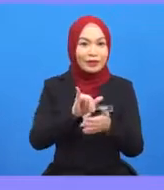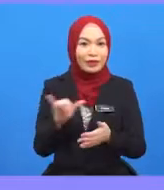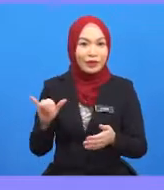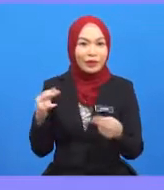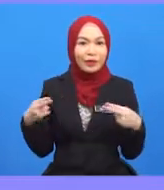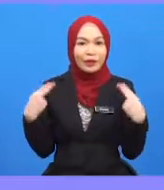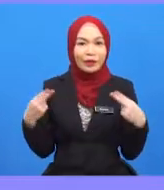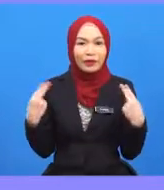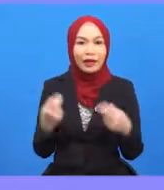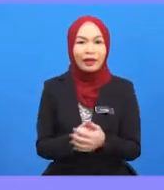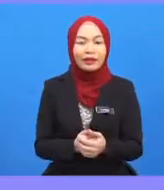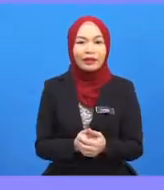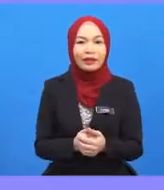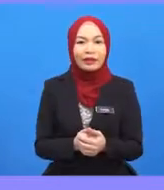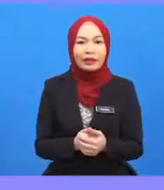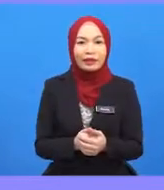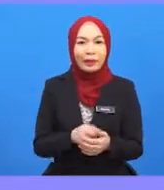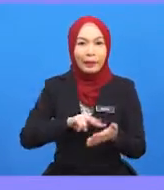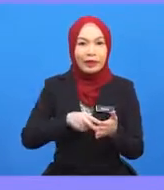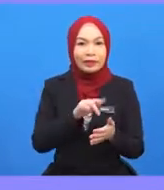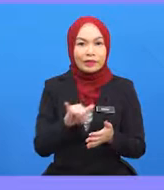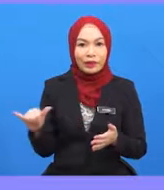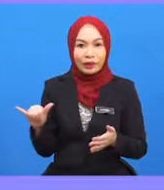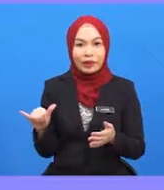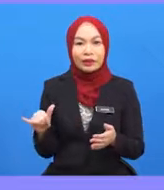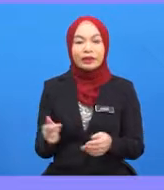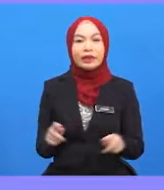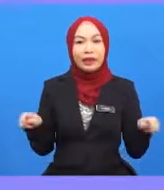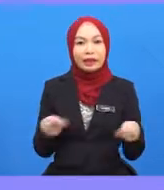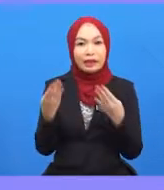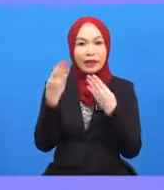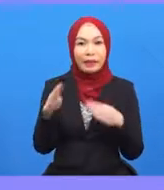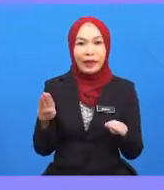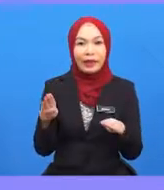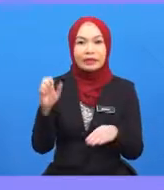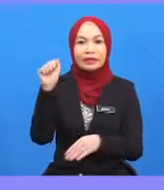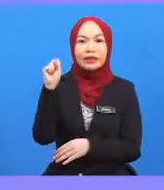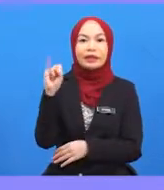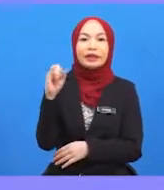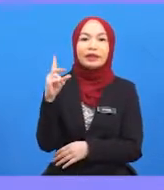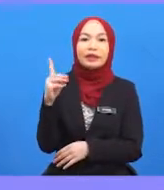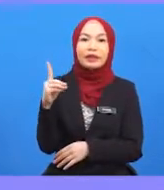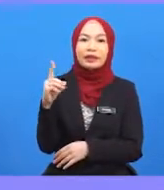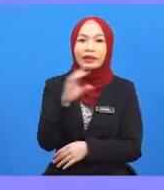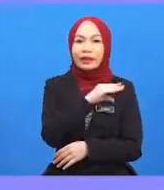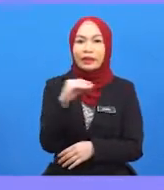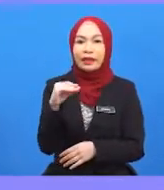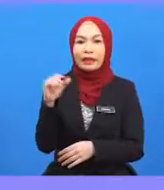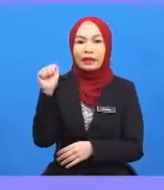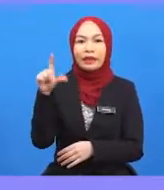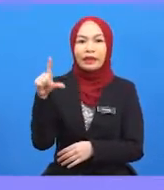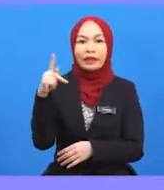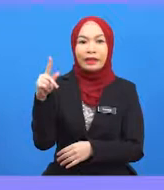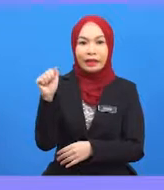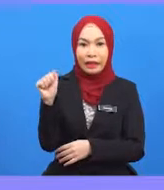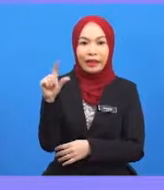Okey, peneutralan ialah tindak balas antara asid dan alkali ataupun base untuk menghasilkan garam dan